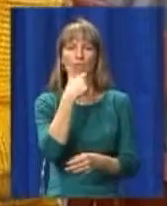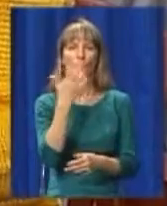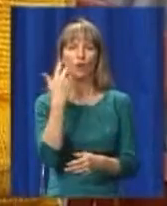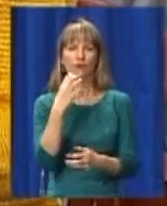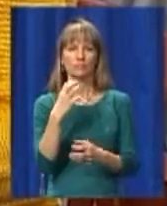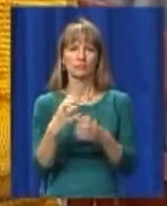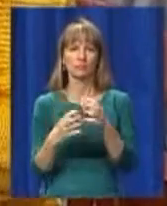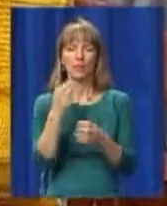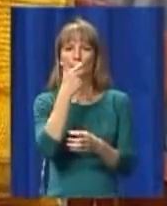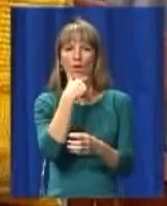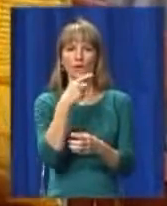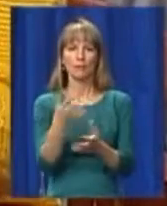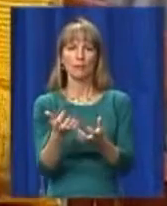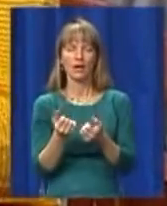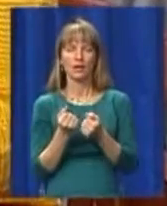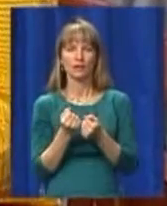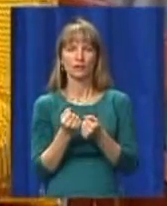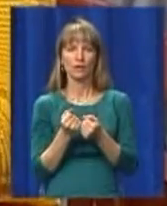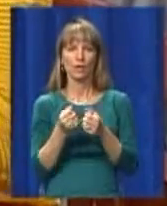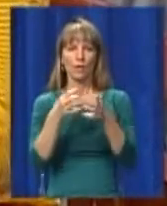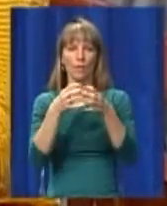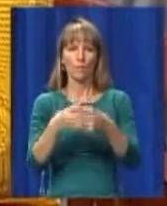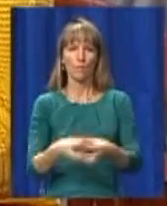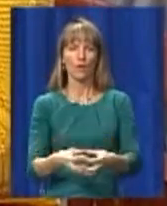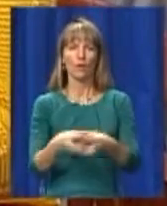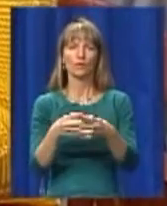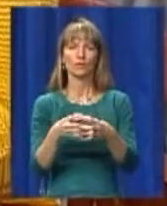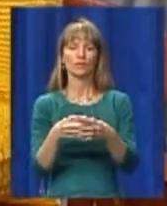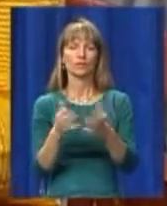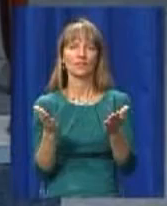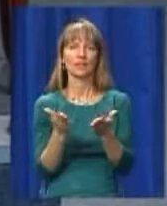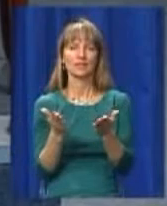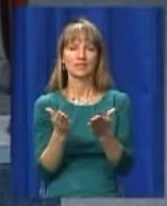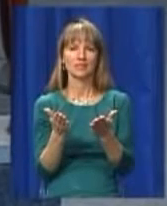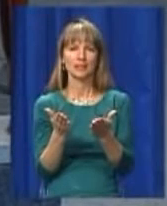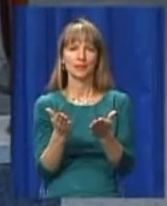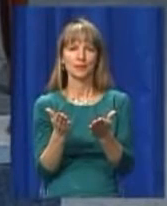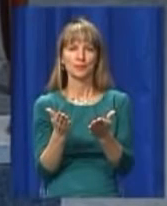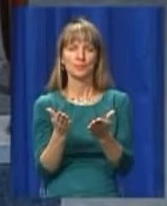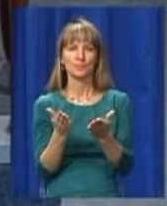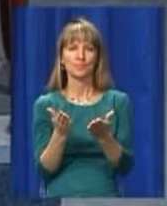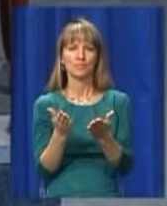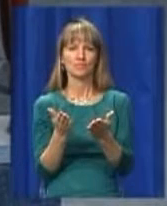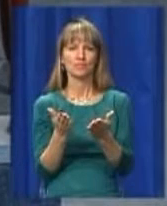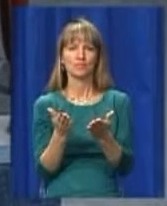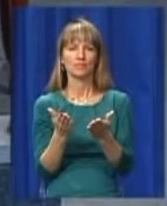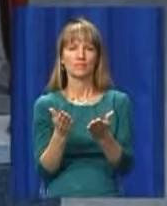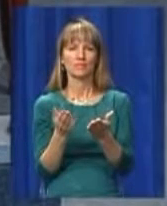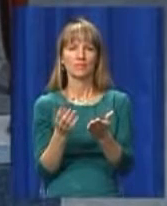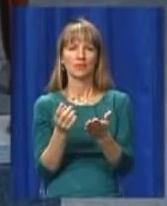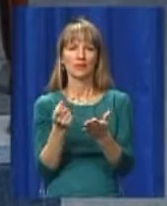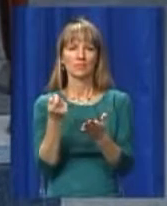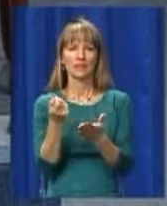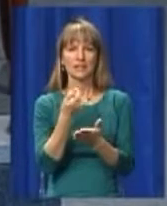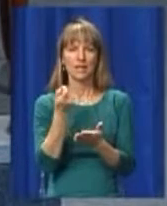кульку морозива ти береш, а обмокуєш там, я не знаю, якісь там... Цікаво. Там, я не знаю, зернятка,